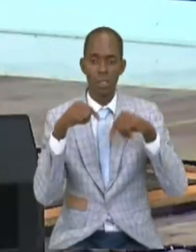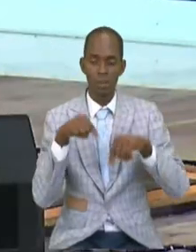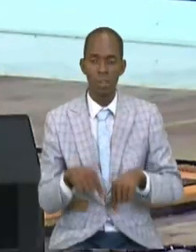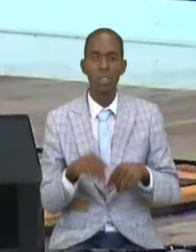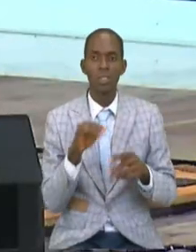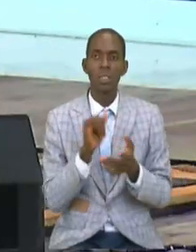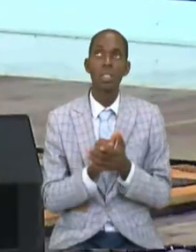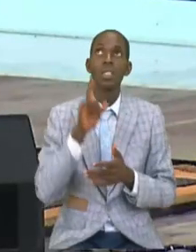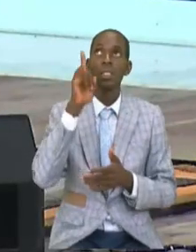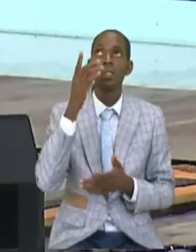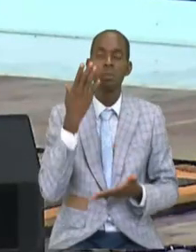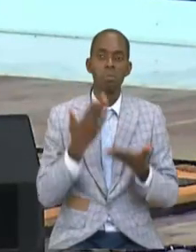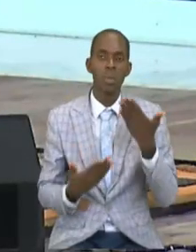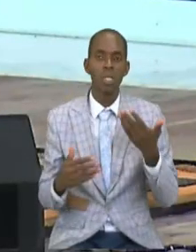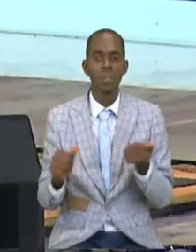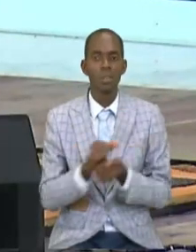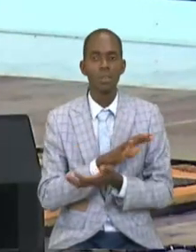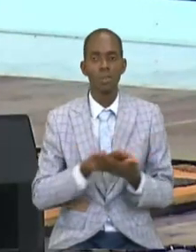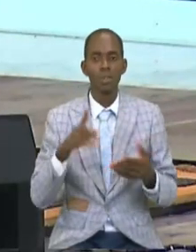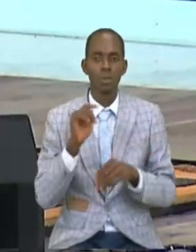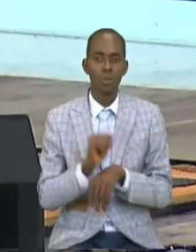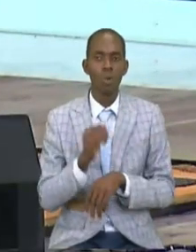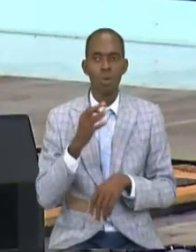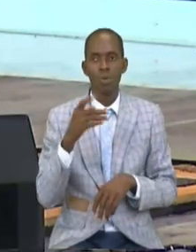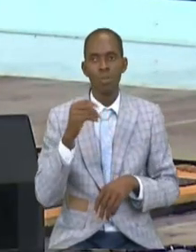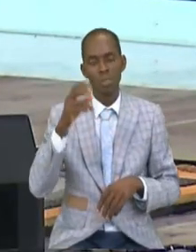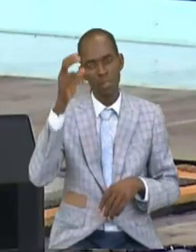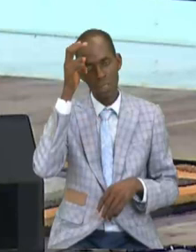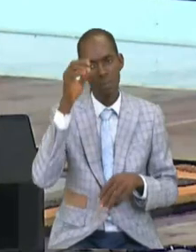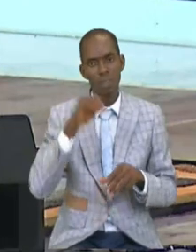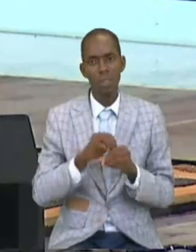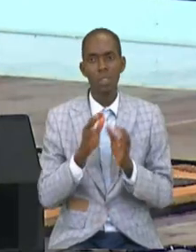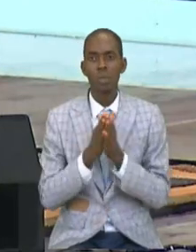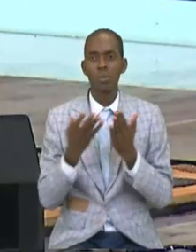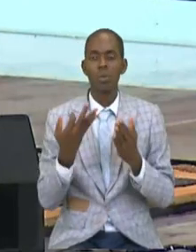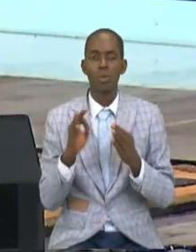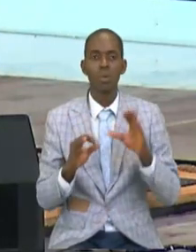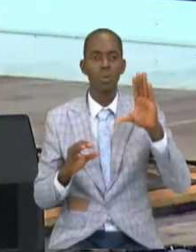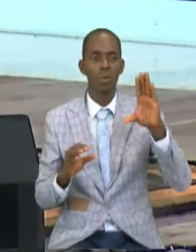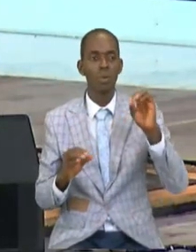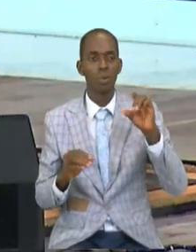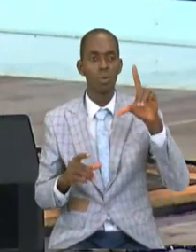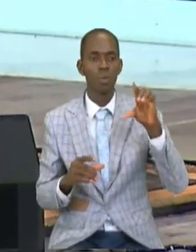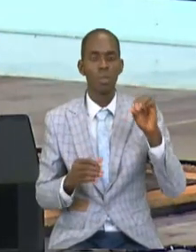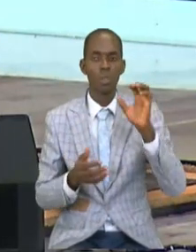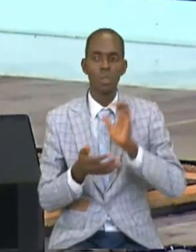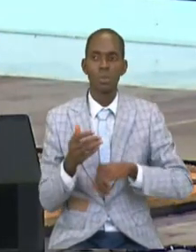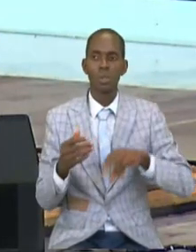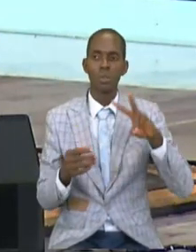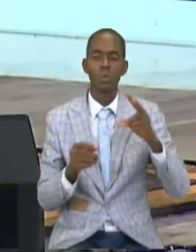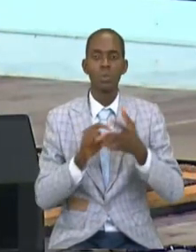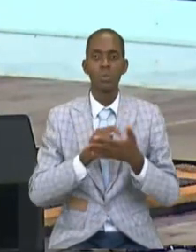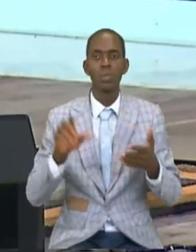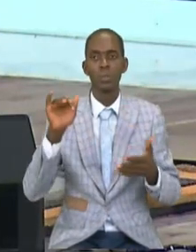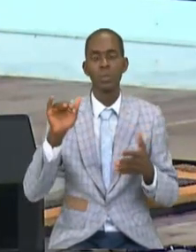de détruire les œuvres du diable. Colossiens 2. Nous lisons le verset